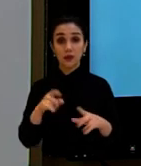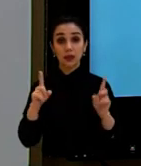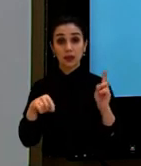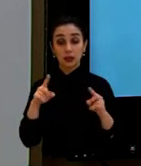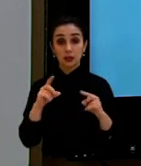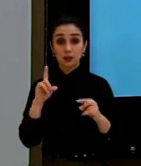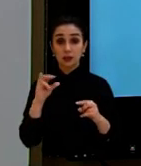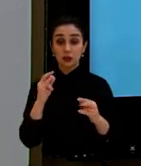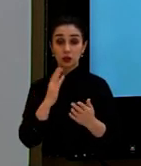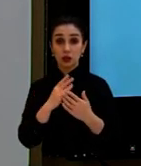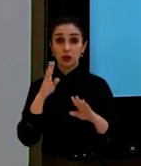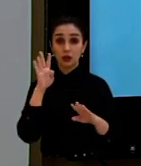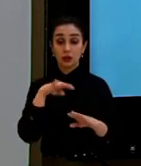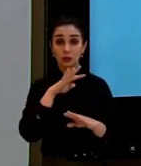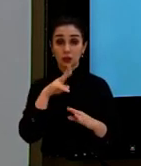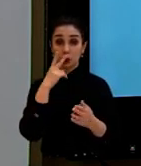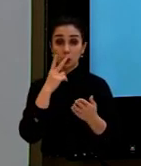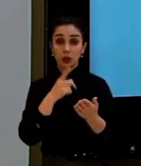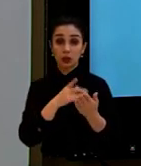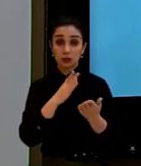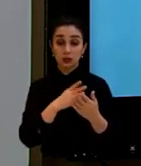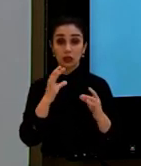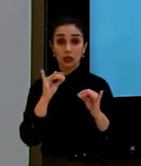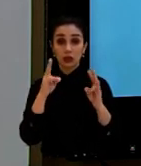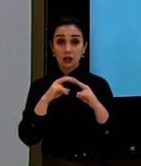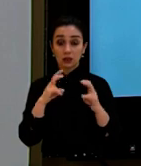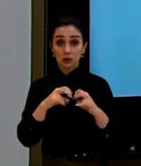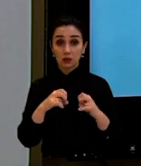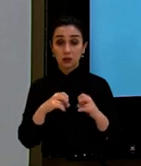Некоторые значения в таблице указаны. Теперь рассмотрим.